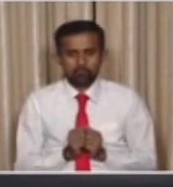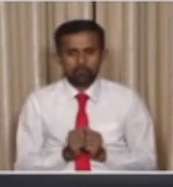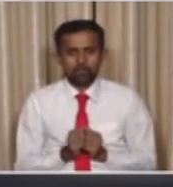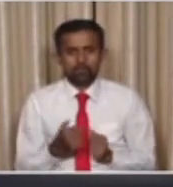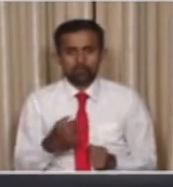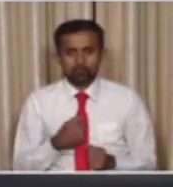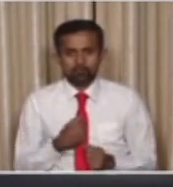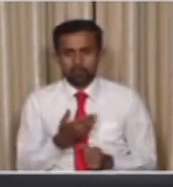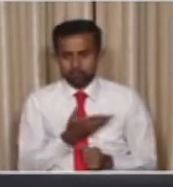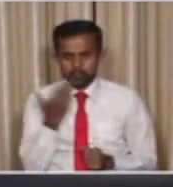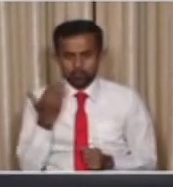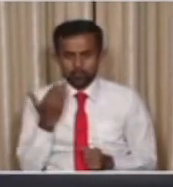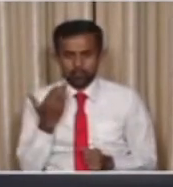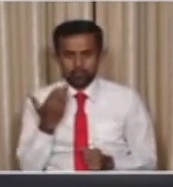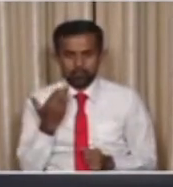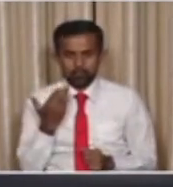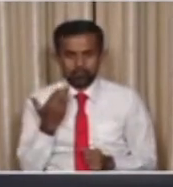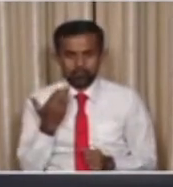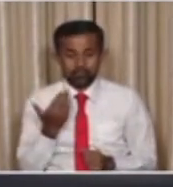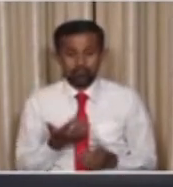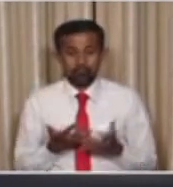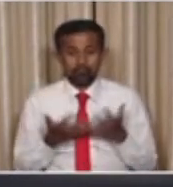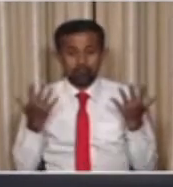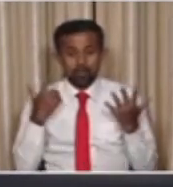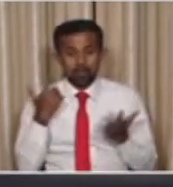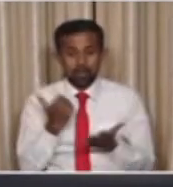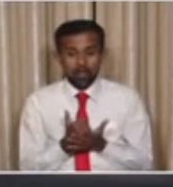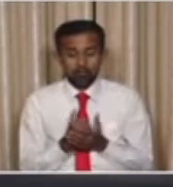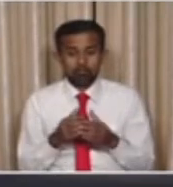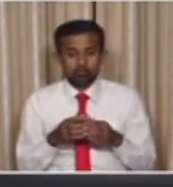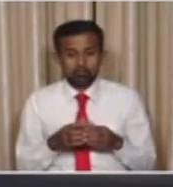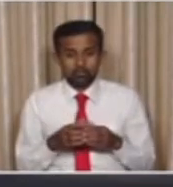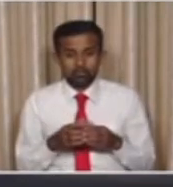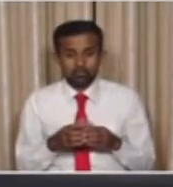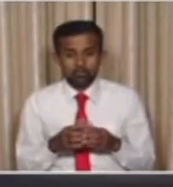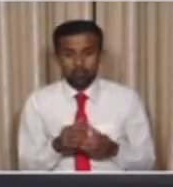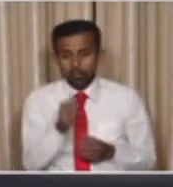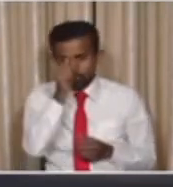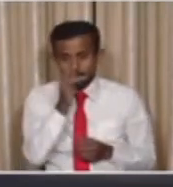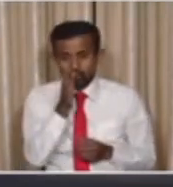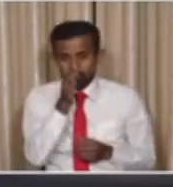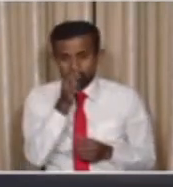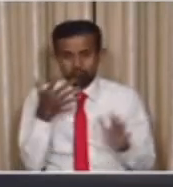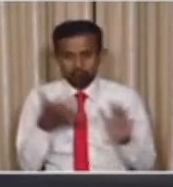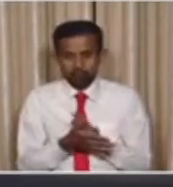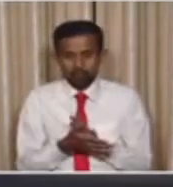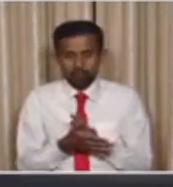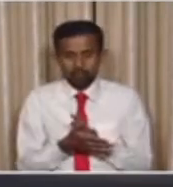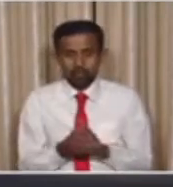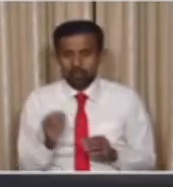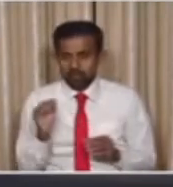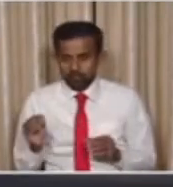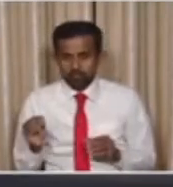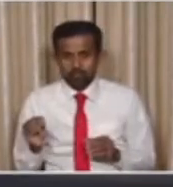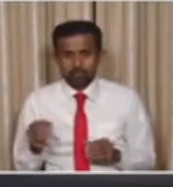මට කරන්න පුළුවන්. මේ ඉතා විශාල සංකීර්ණ ආයතනයක් මොනවා හරි හොරකමක් වංචාවක් දූෂණයක් අක්‍රමිකතාවයක් තියෙනවා